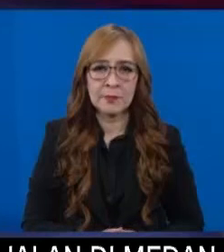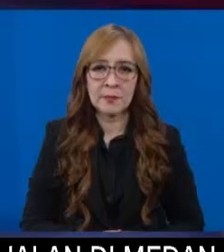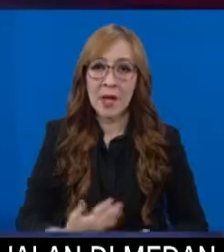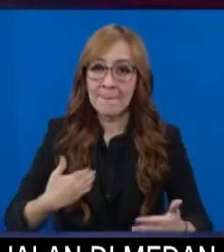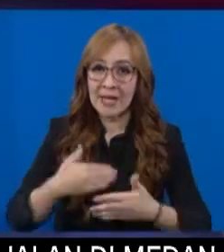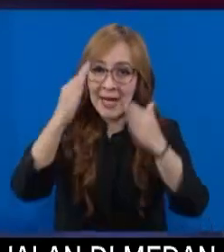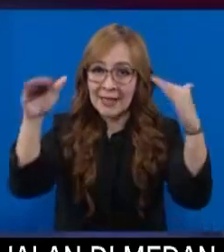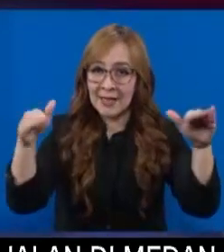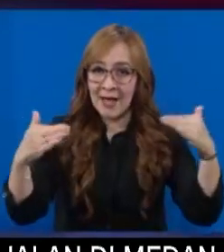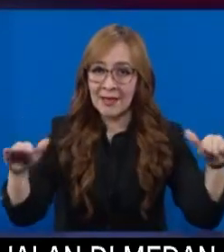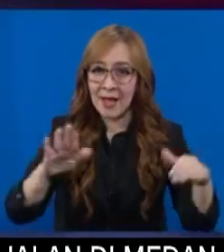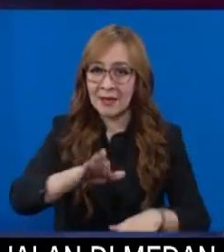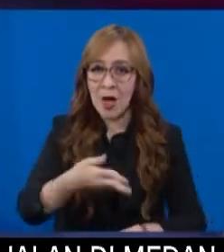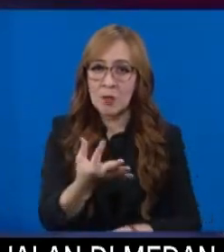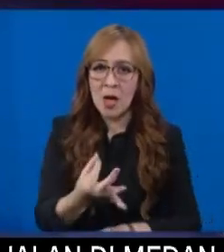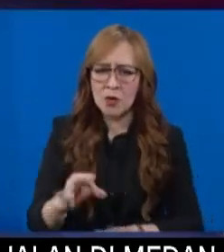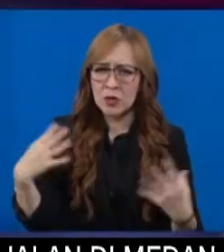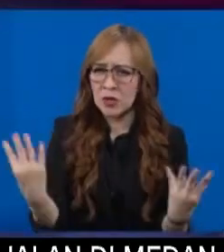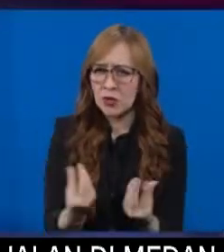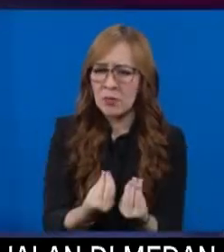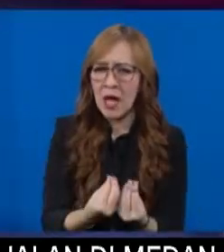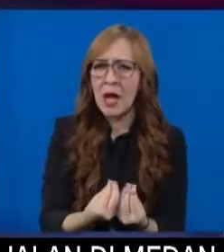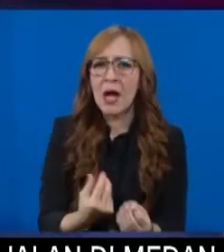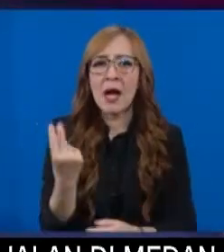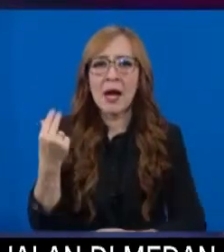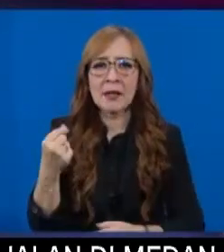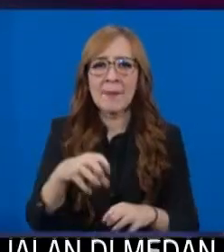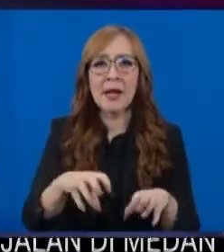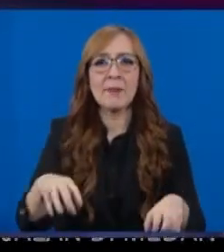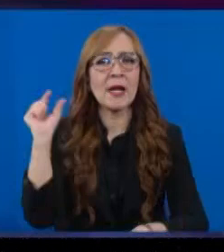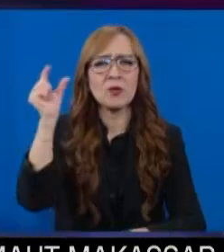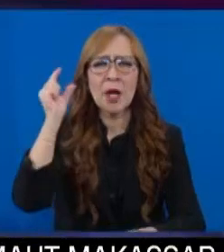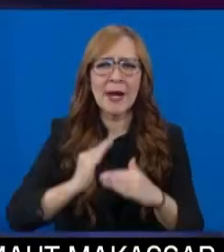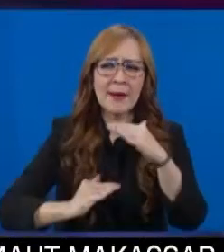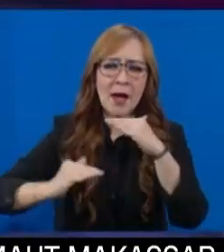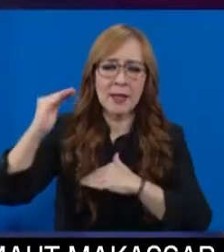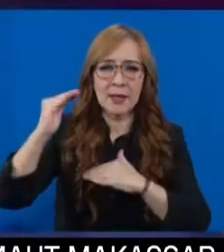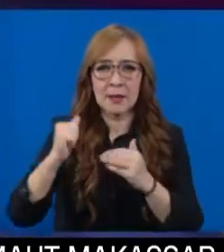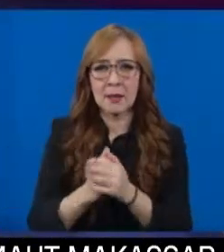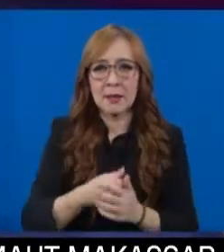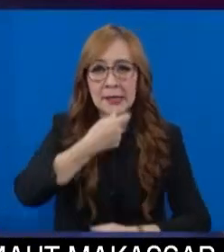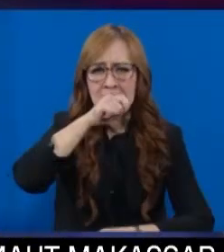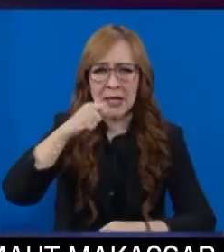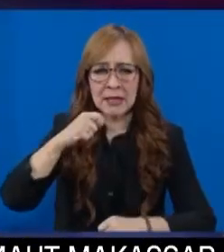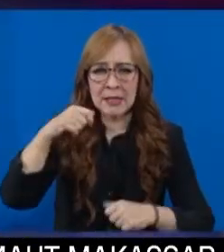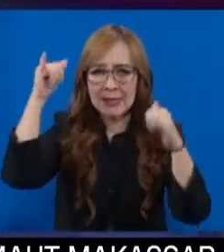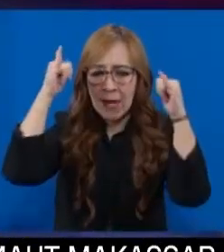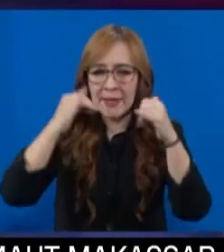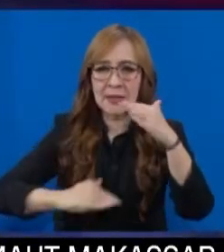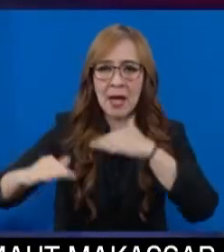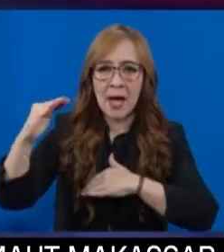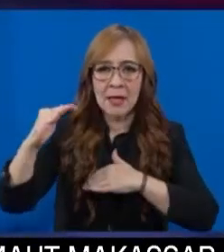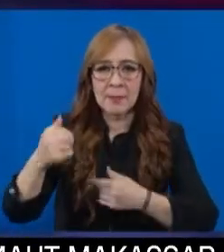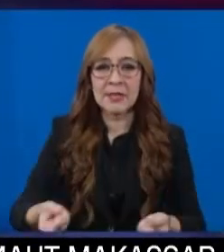Natal dan Tahun Baru sejumlah harga pangan terus merangkak naik di Tangerang Banten harga daging sapi naik dari 110 ribu per kg